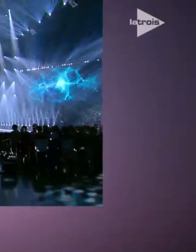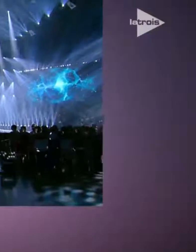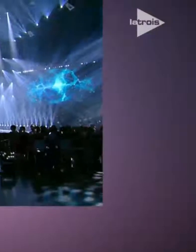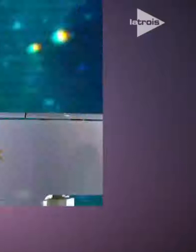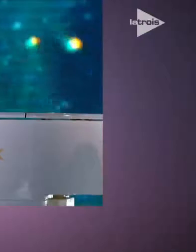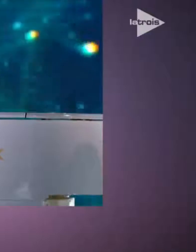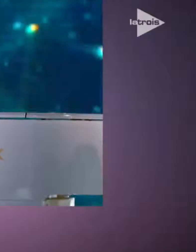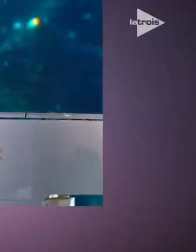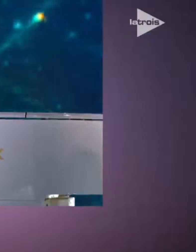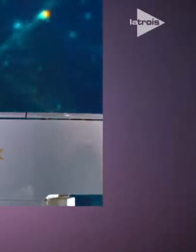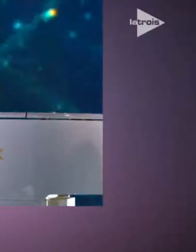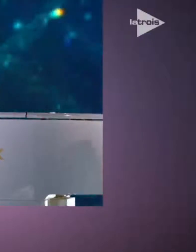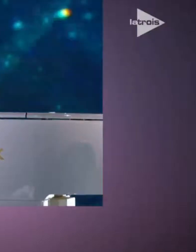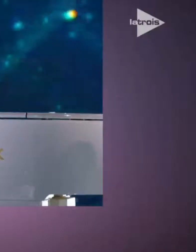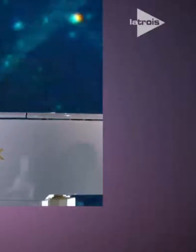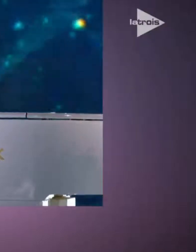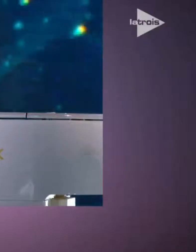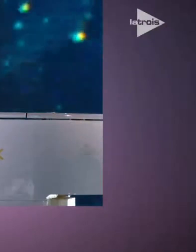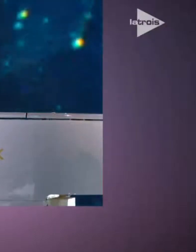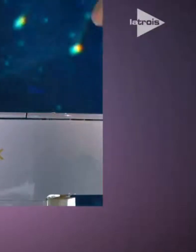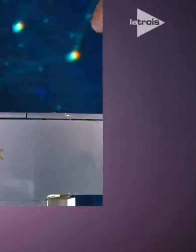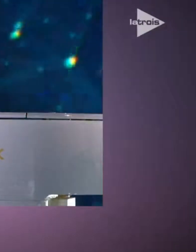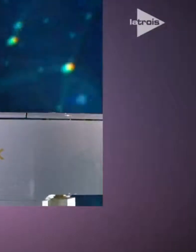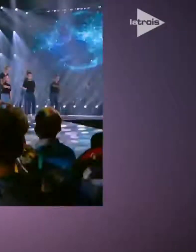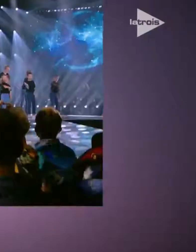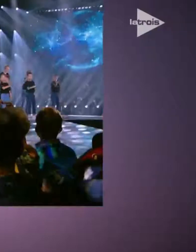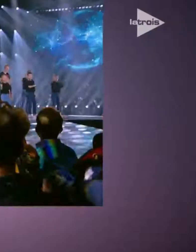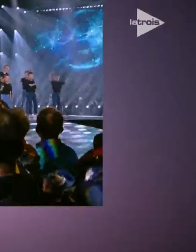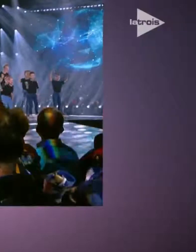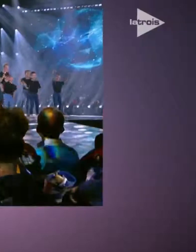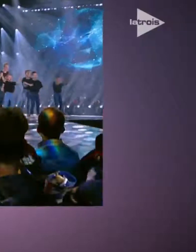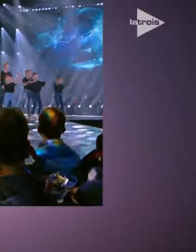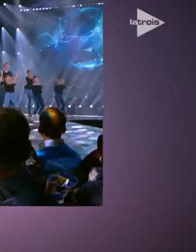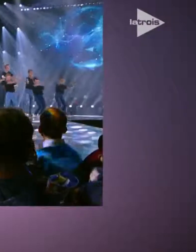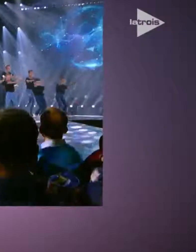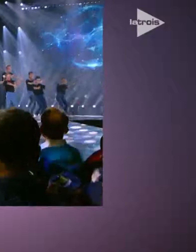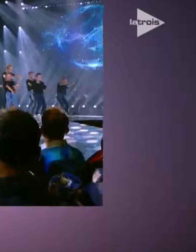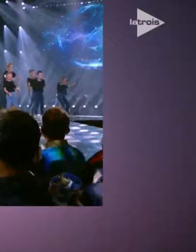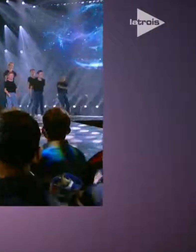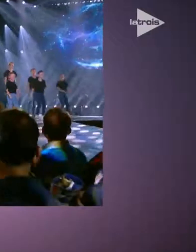Dreamer, but I'm not the only one.